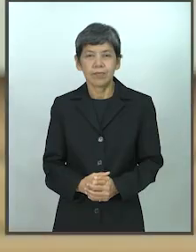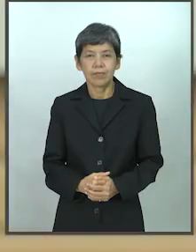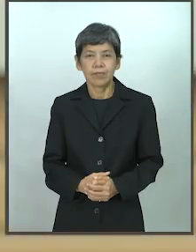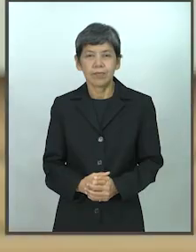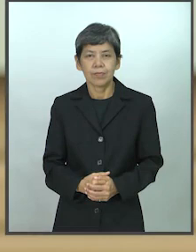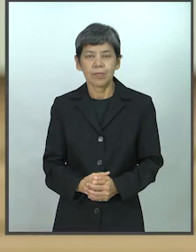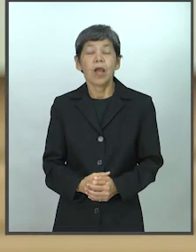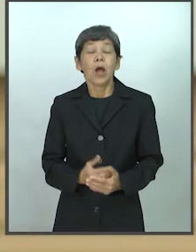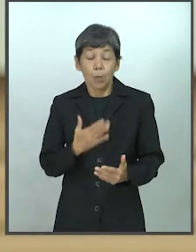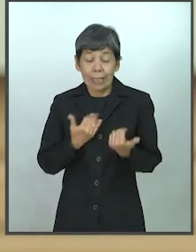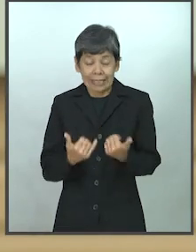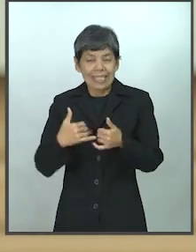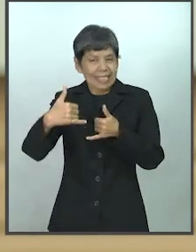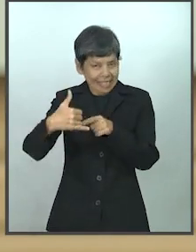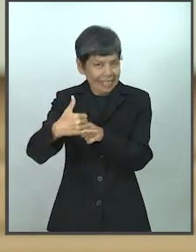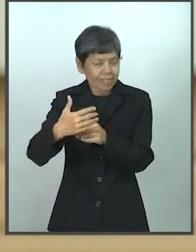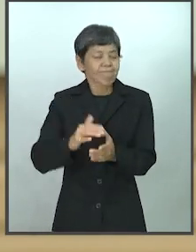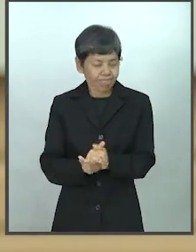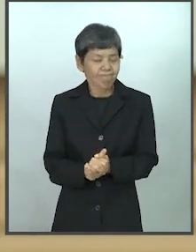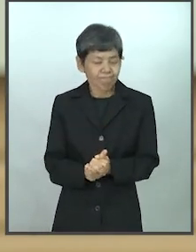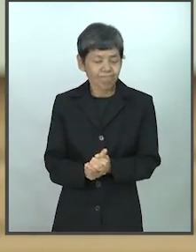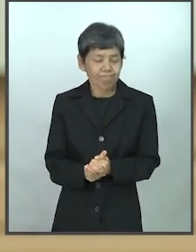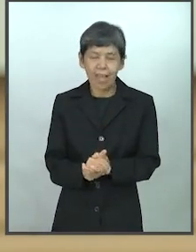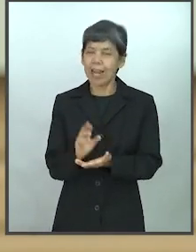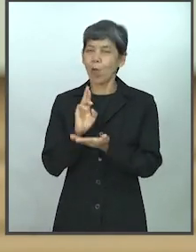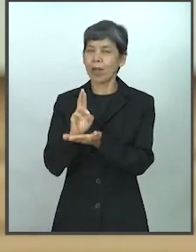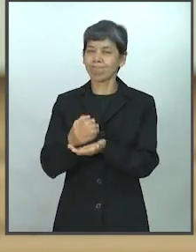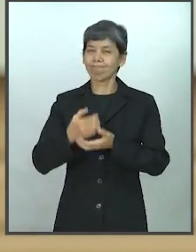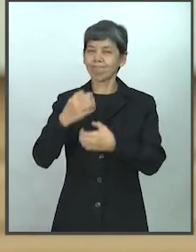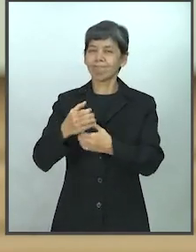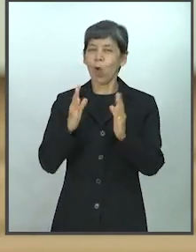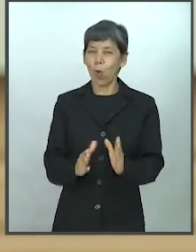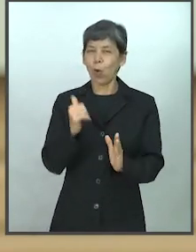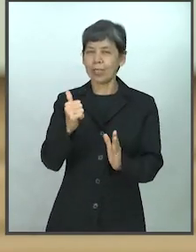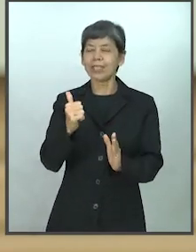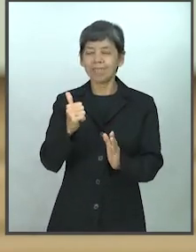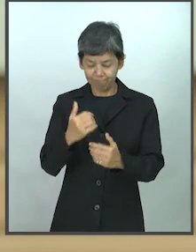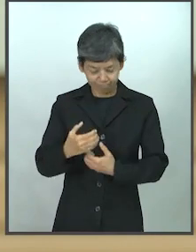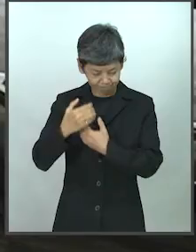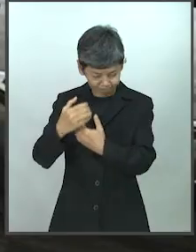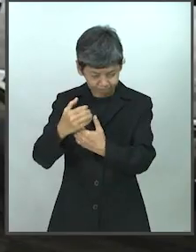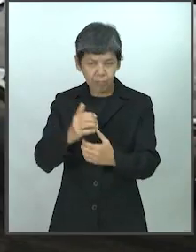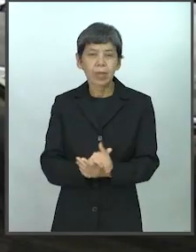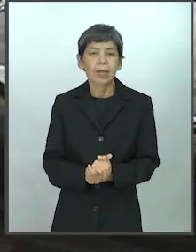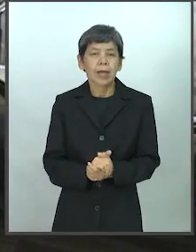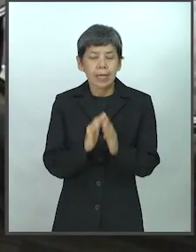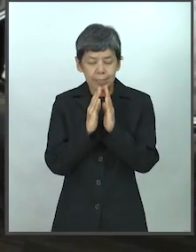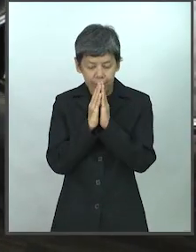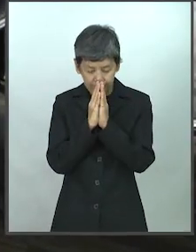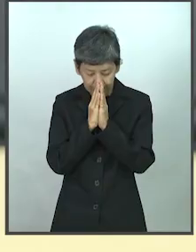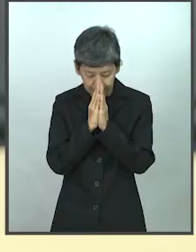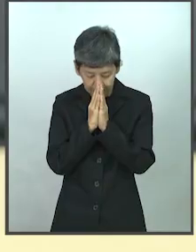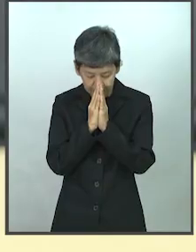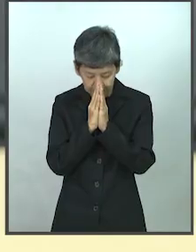ท่านผู้ชมครับผมก็อยู่กับอีกท่านหนึ่งนะครับที่ได้รับรางวัลคนดีแห่งประเทศไทยในวันนี้นะครับสวัสดีครับ